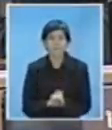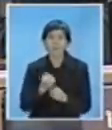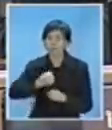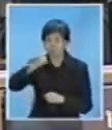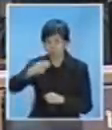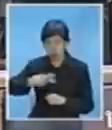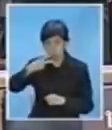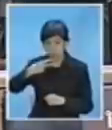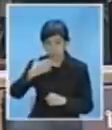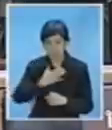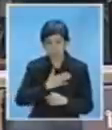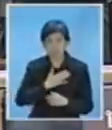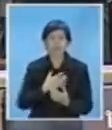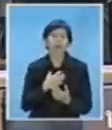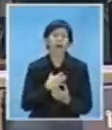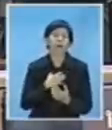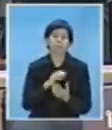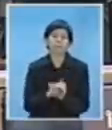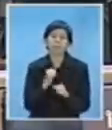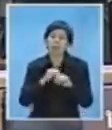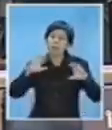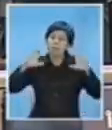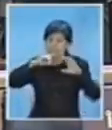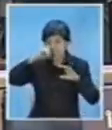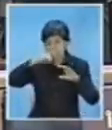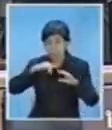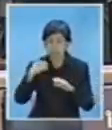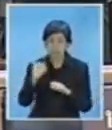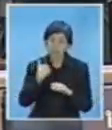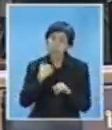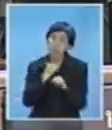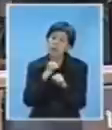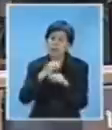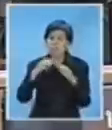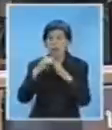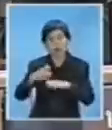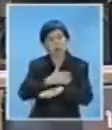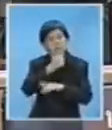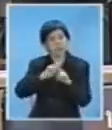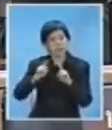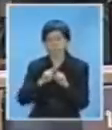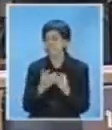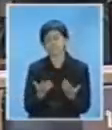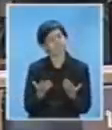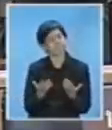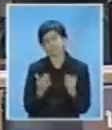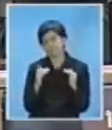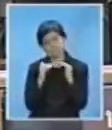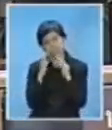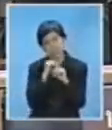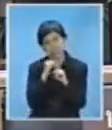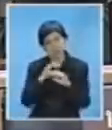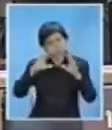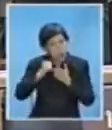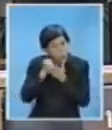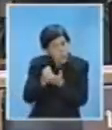สุดท้ายเล็กๆที่อยากจะฝากไว้ก็คือรัฐบาลไทยไม่ว่าจะมาจากพรรคการเมืองไหนไม่มีสิทธิ์ที่จะใช้อำนาจรัฐไปเอื้